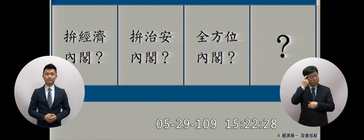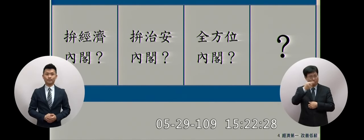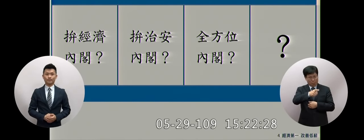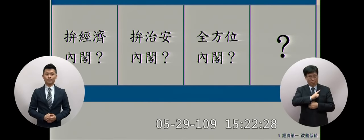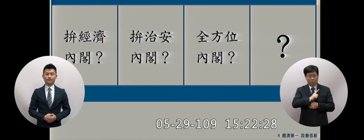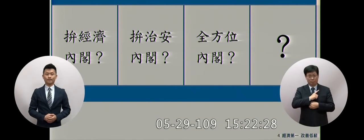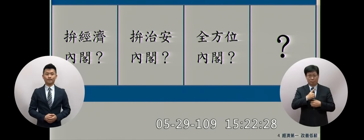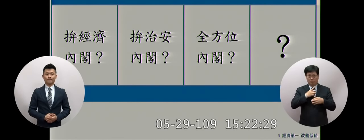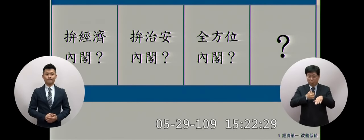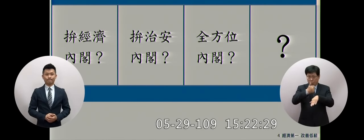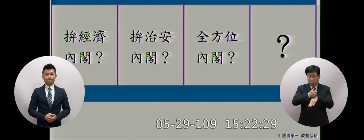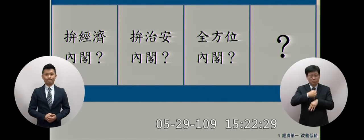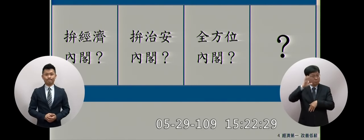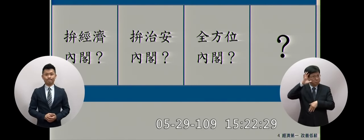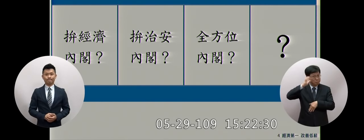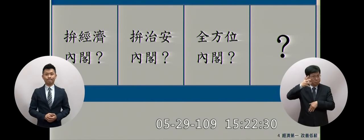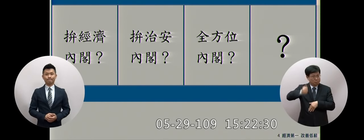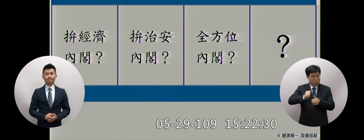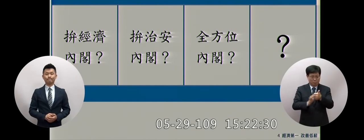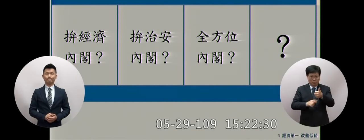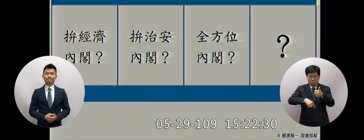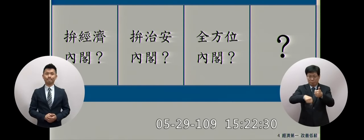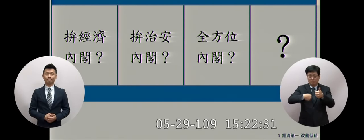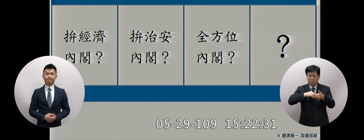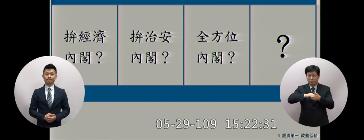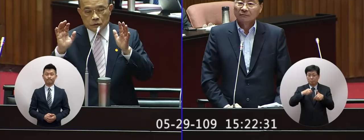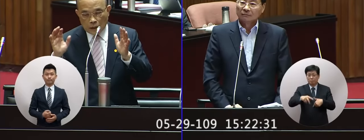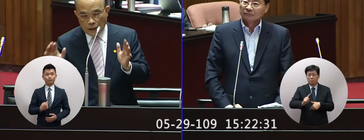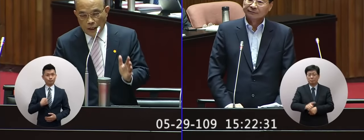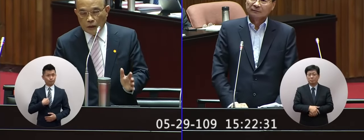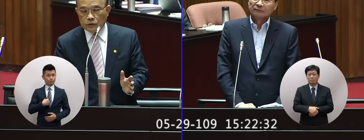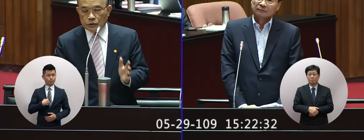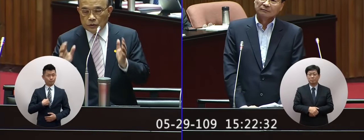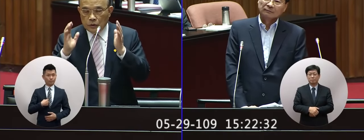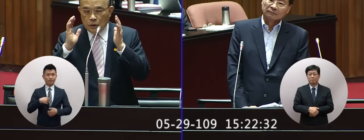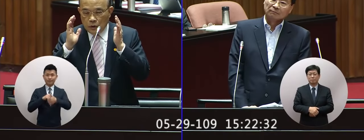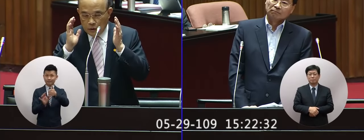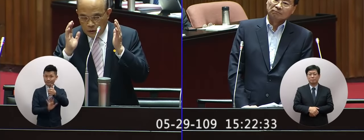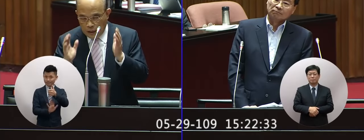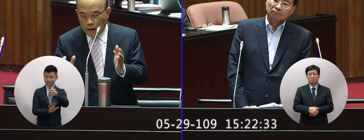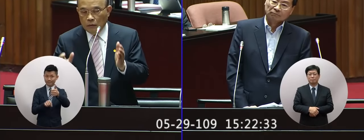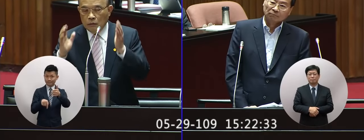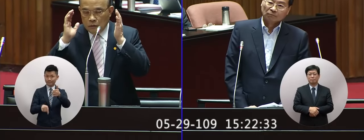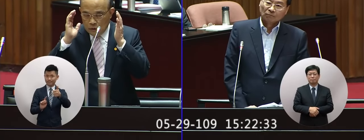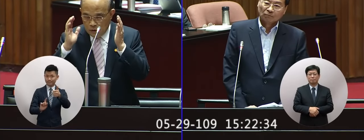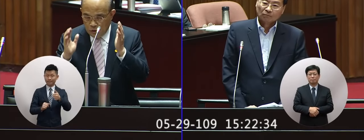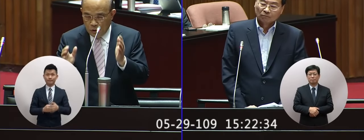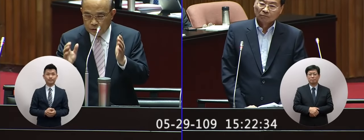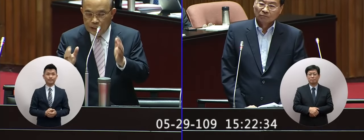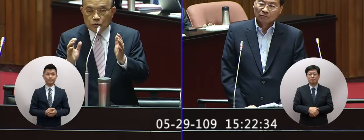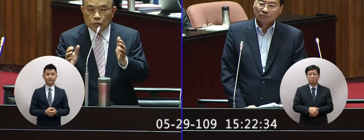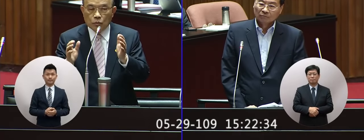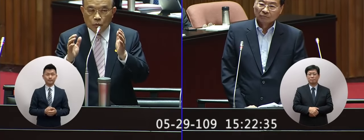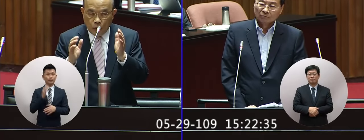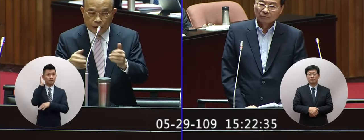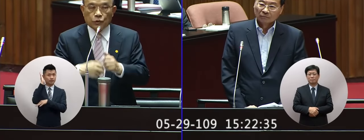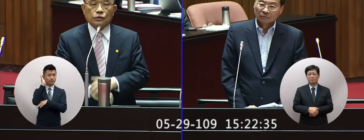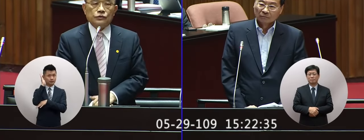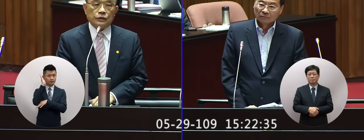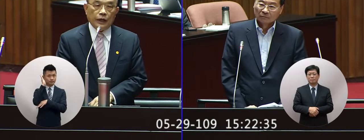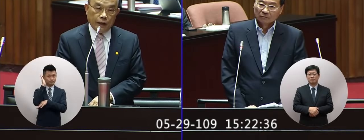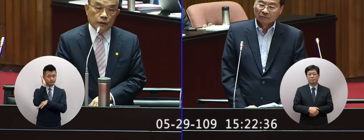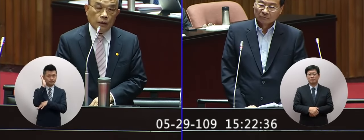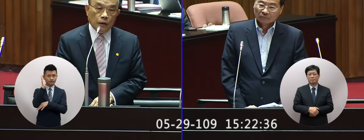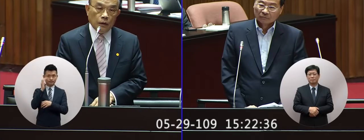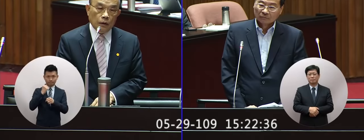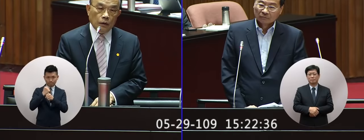你的苏内阁的定位是什么？ 我这个内阁就是要有政府会做